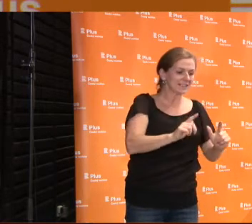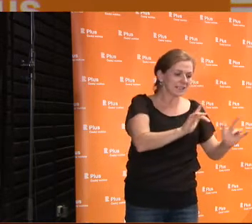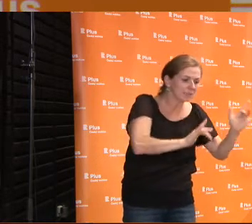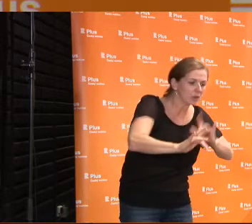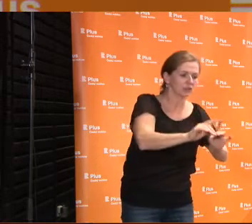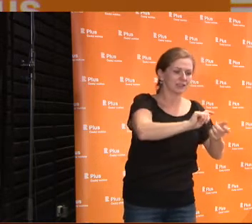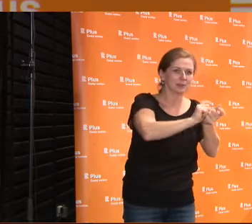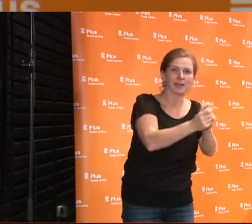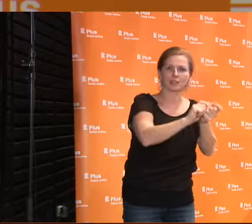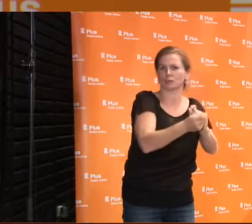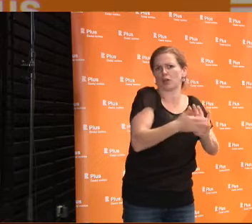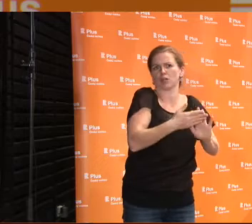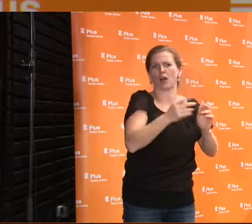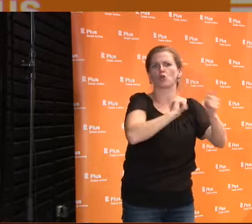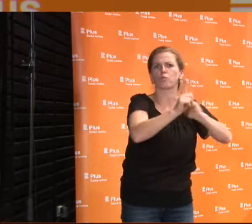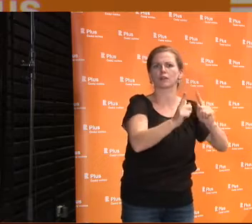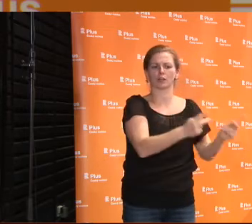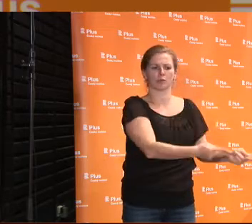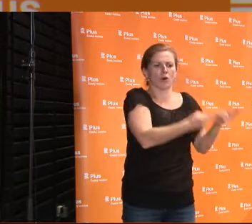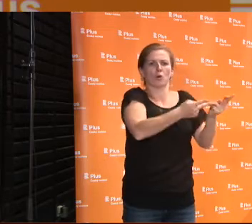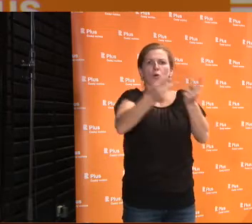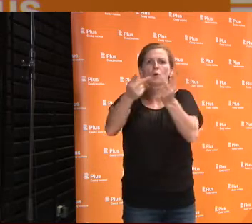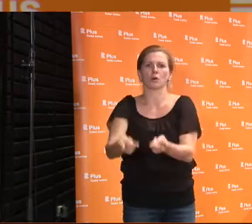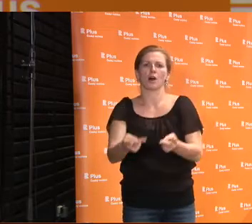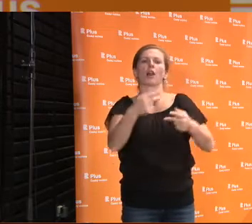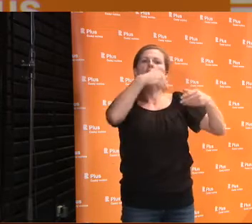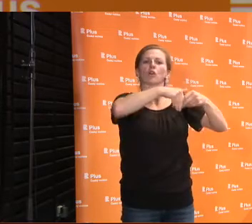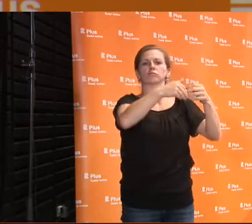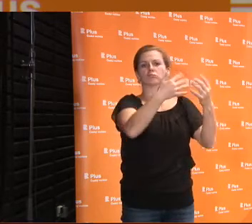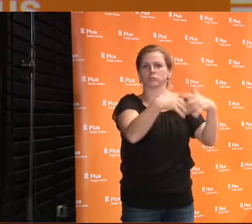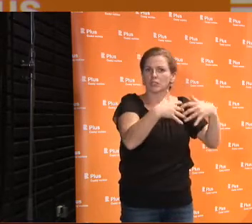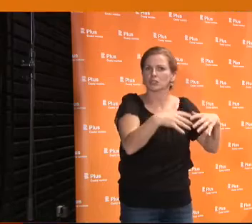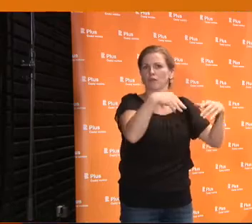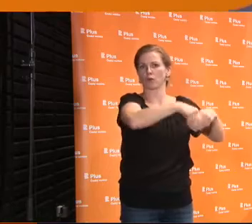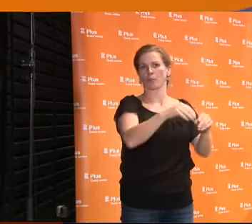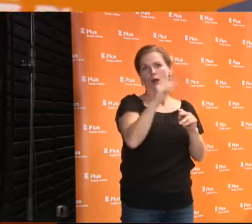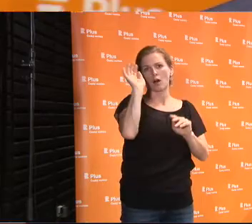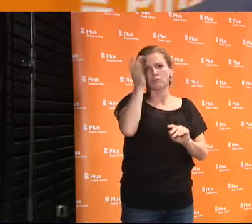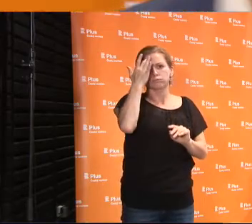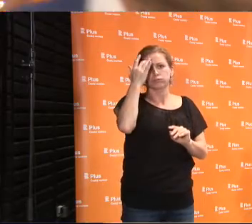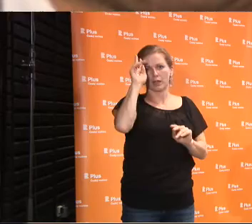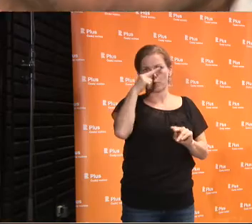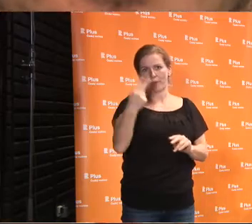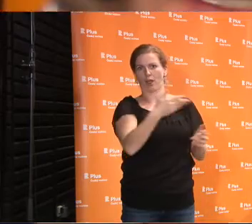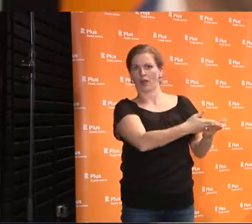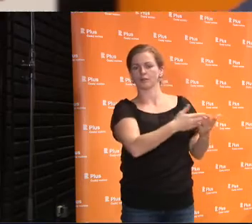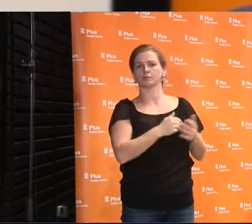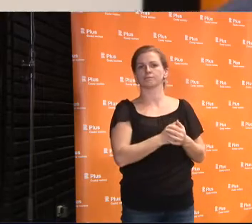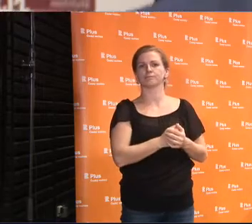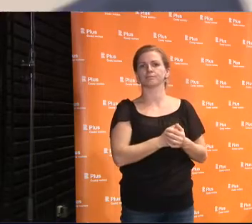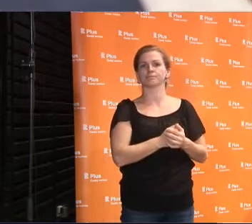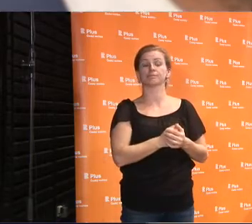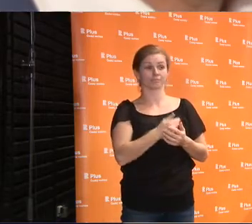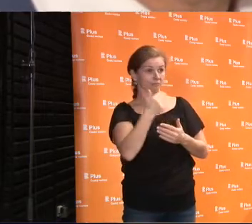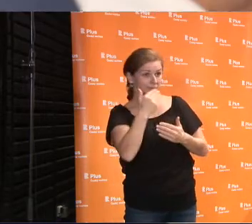v dopravě, kdekoliv. Čili je to zařízení s umělou inteligencí. Děkuji, pane profesore, za odpověď, děkuji za dotaz. Máme